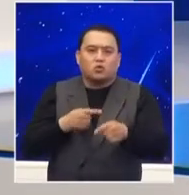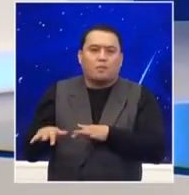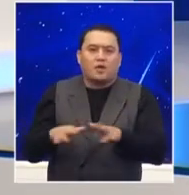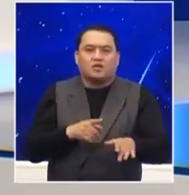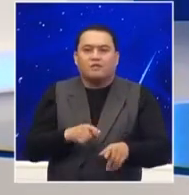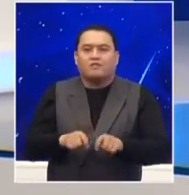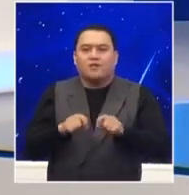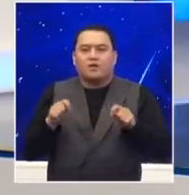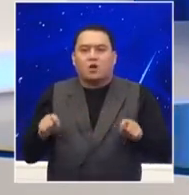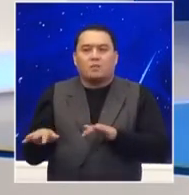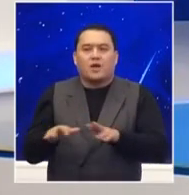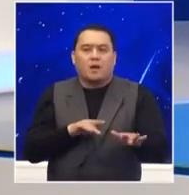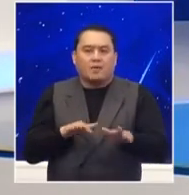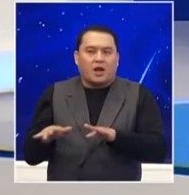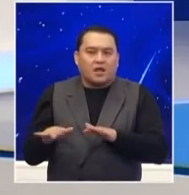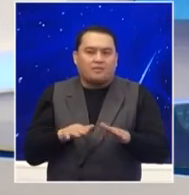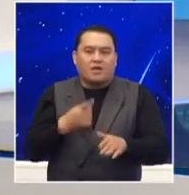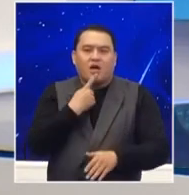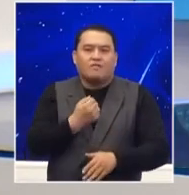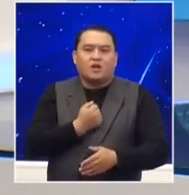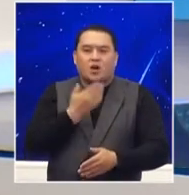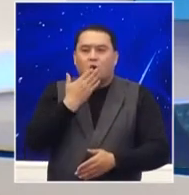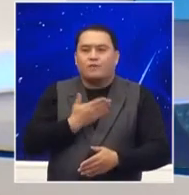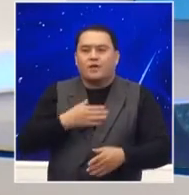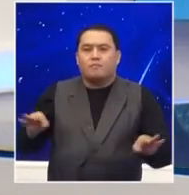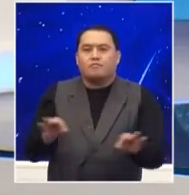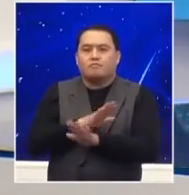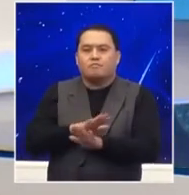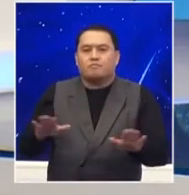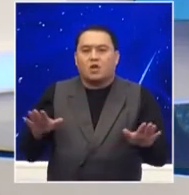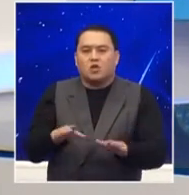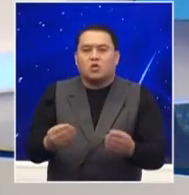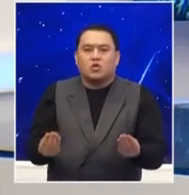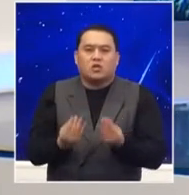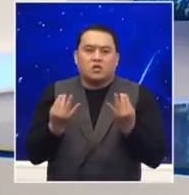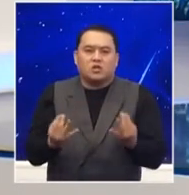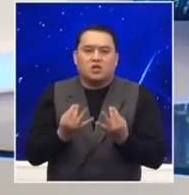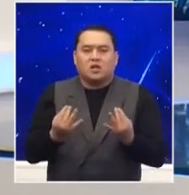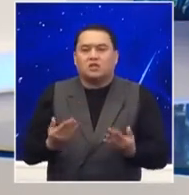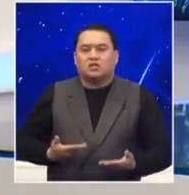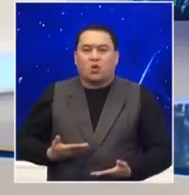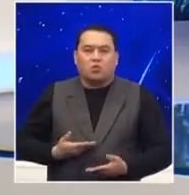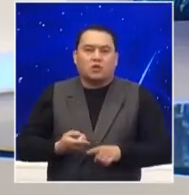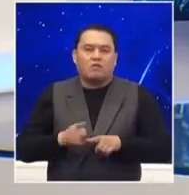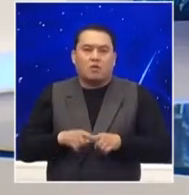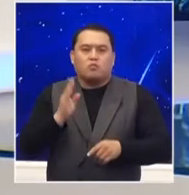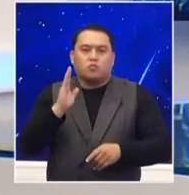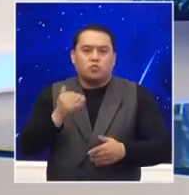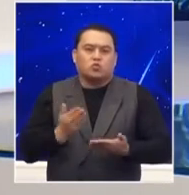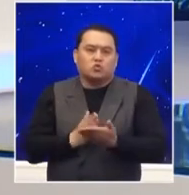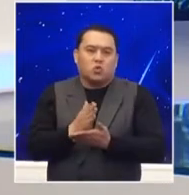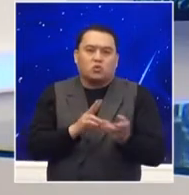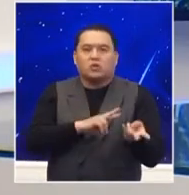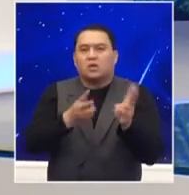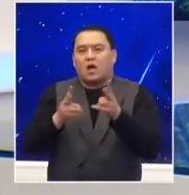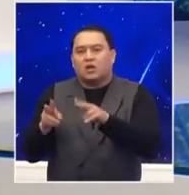проходит грандиозное мероприятие. Военные патриотические песни наряду с юмористическими сценками о служебных буднях и